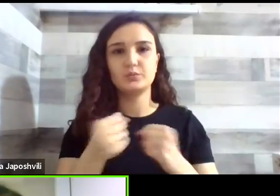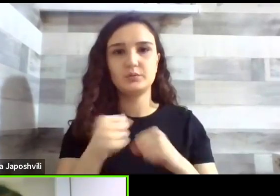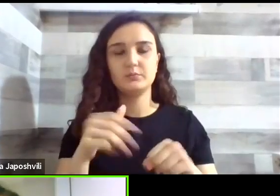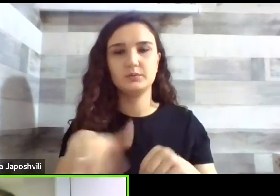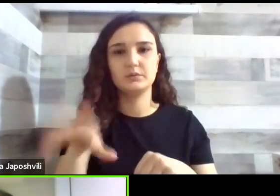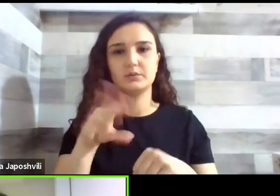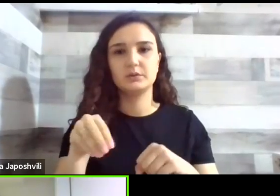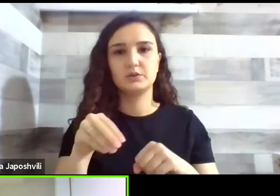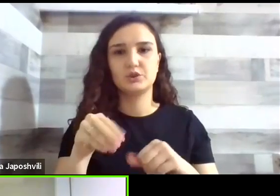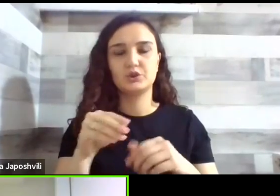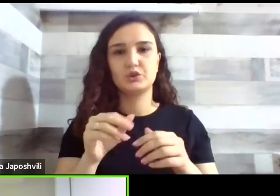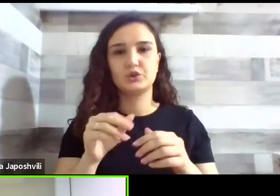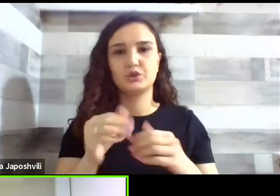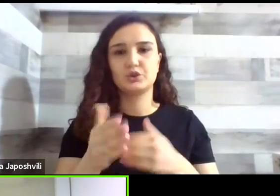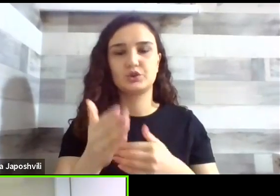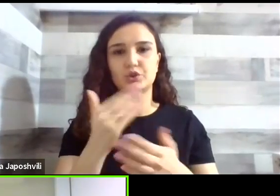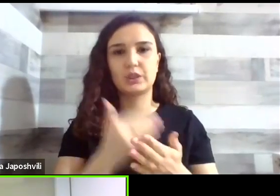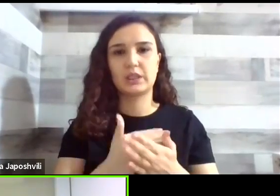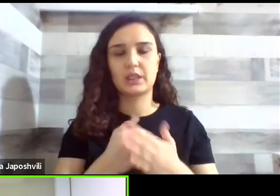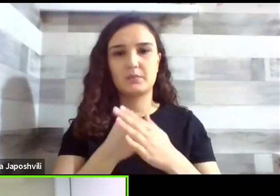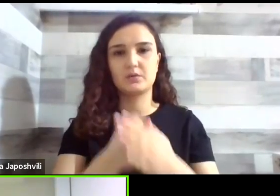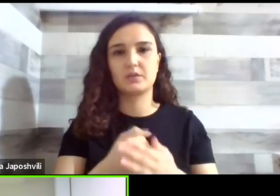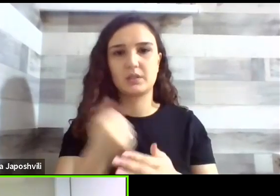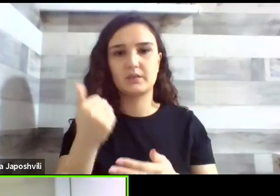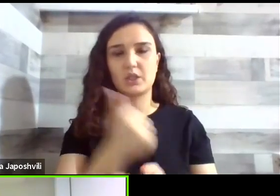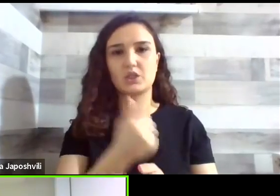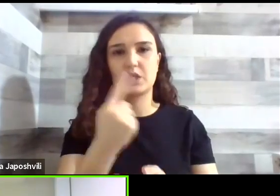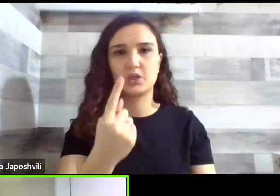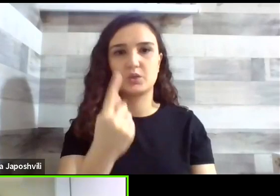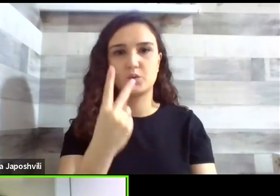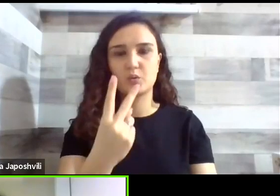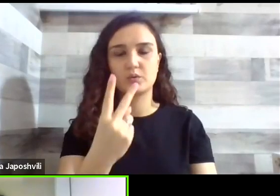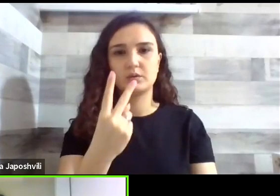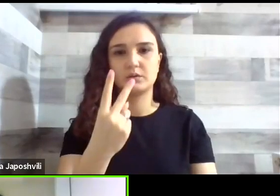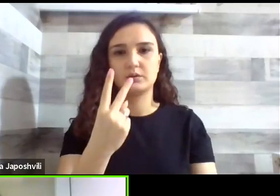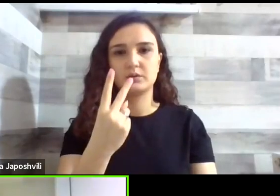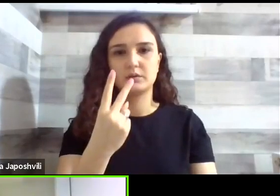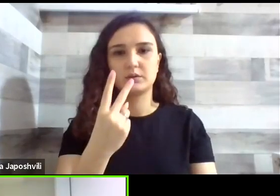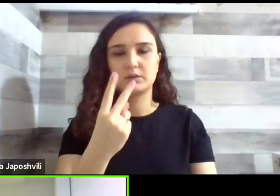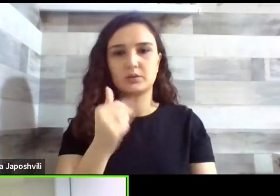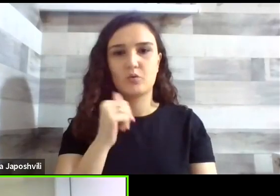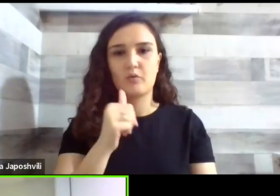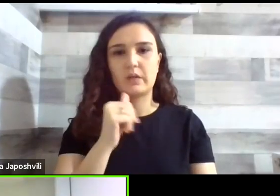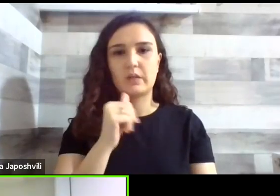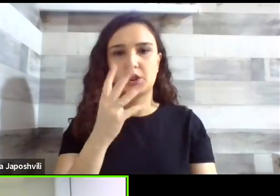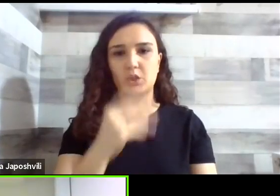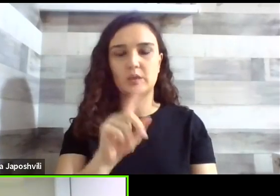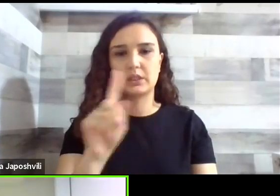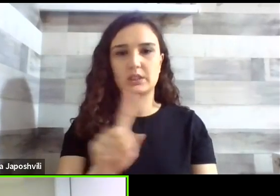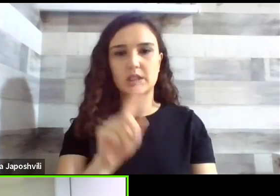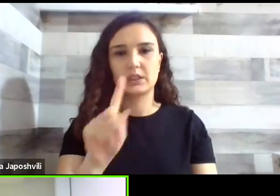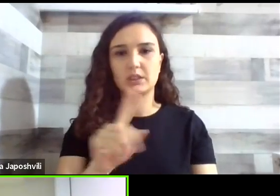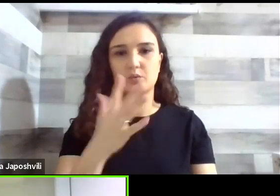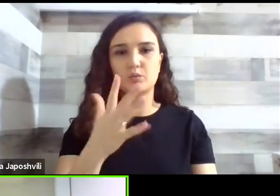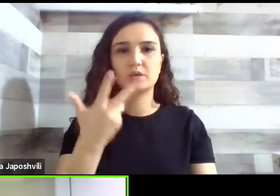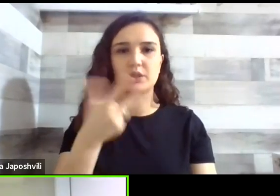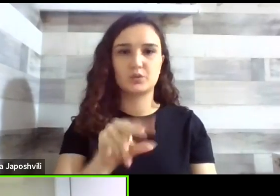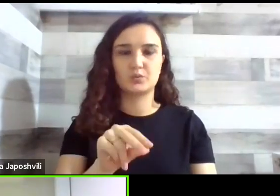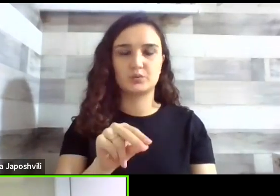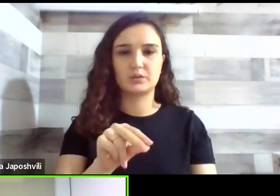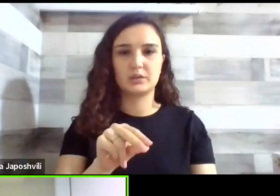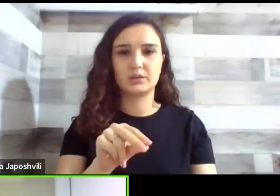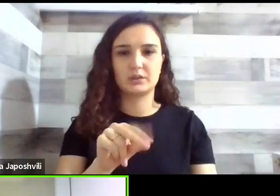გახვიდეს შედეგზე, კვირაში 1, 2, თუნდაც 3 სესი თუნდაც ყოველდღიური 1 საათიან 20 წუთიანი